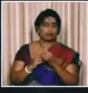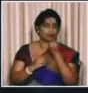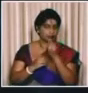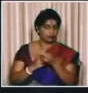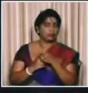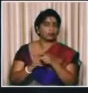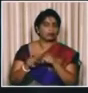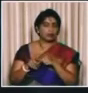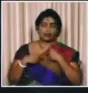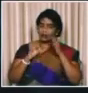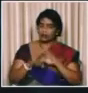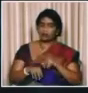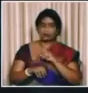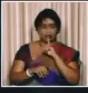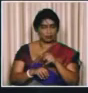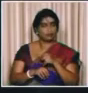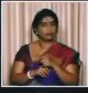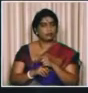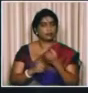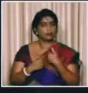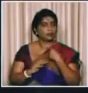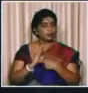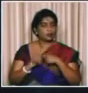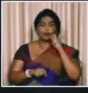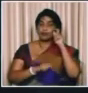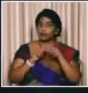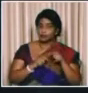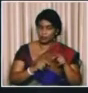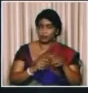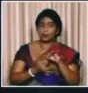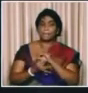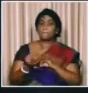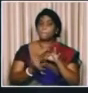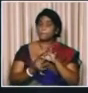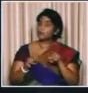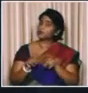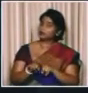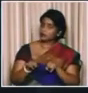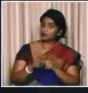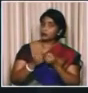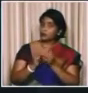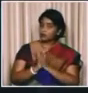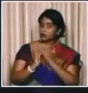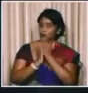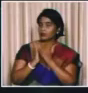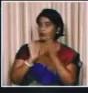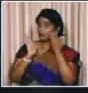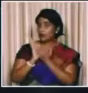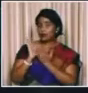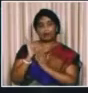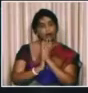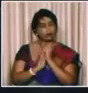ගර්මන්තුමා එනිසා මම අවසන් වශයෙන් කියන්නේ අපේ රටේ ජනතාවට ප්‍රජාතන්ත්‍රවාදී ලෙස තමගේ කරුණු ඉදිරිපත් කරන්න තියෙන